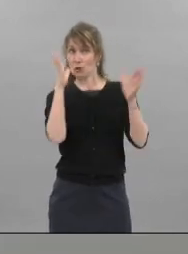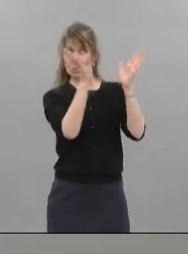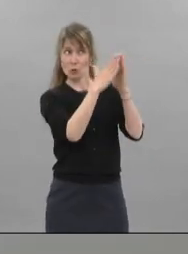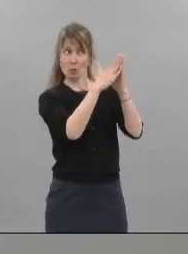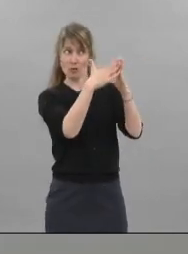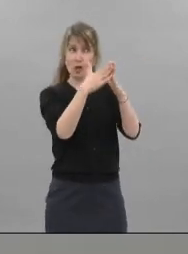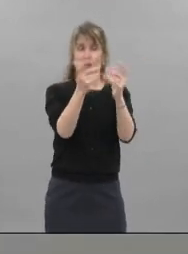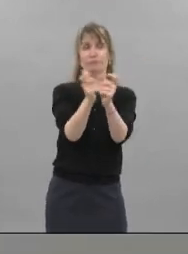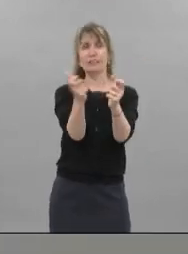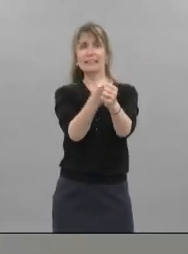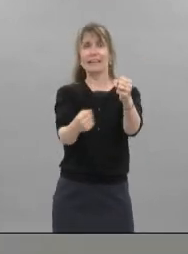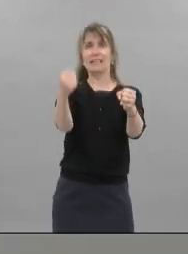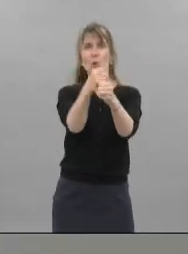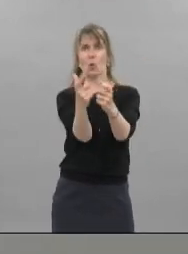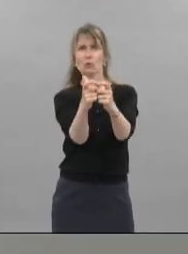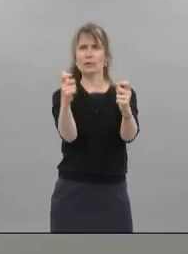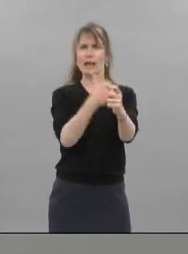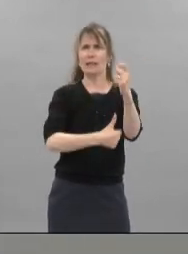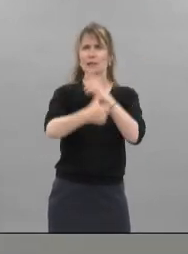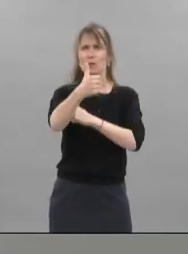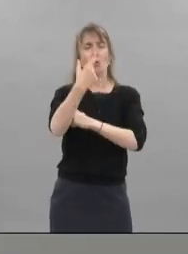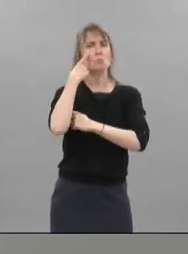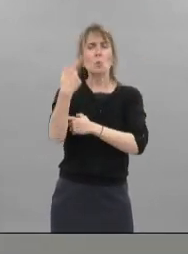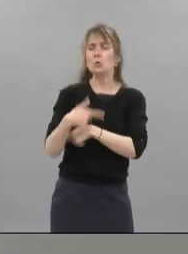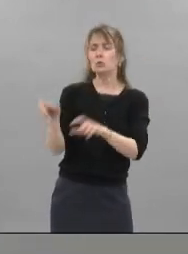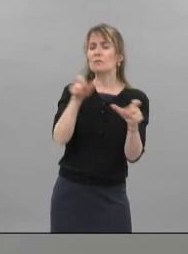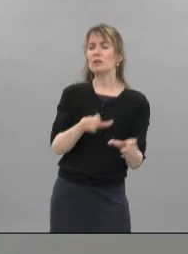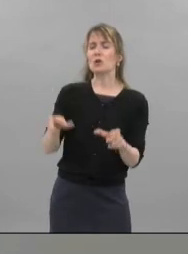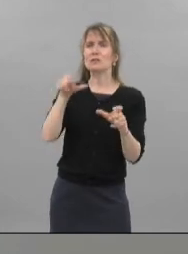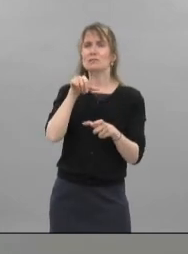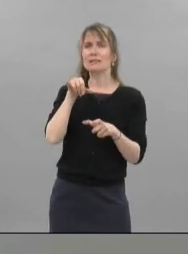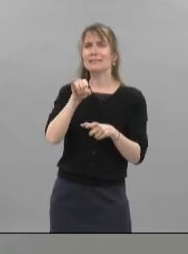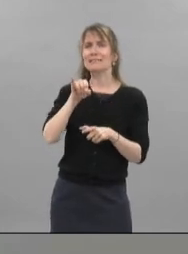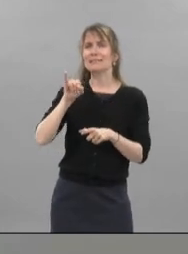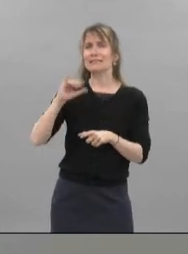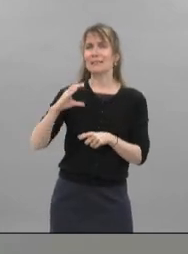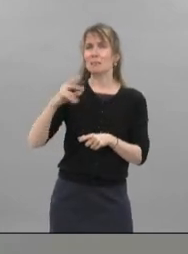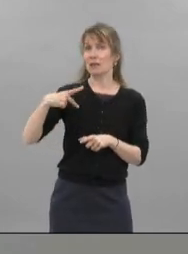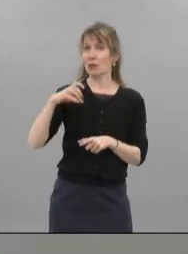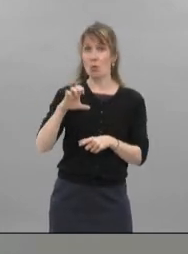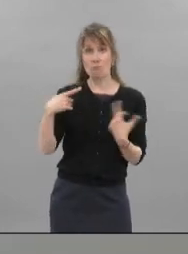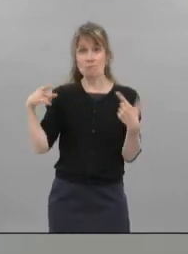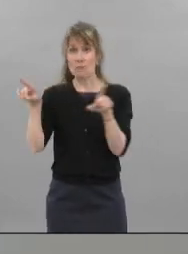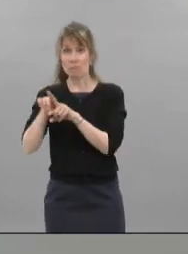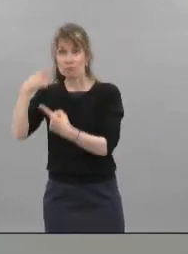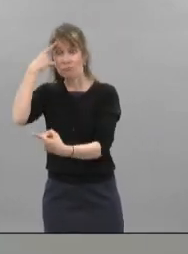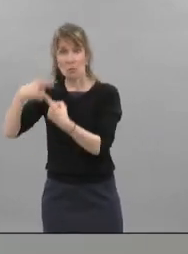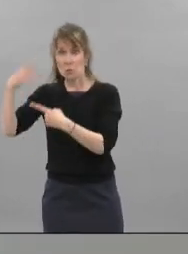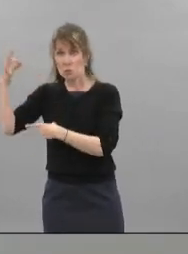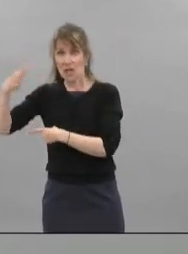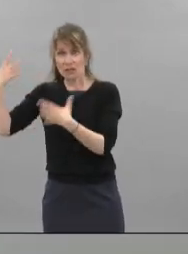indépendante pour la surveillance des ICPE, comme cela existe notamment dans le domaine du nucléaire. Et je terminerai par